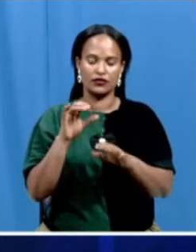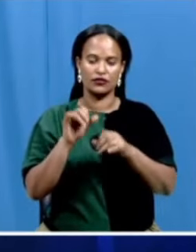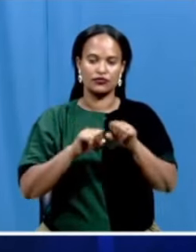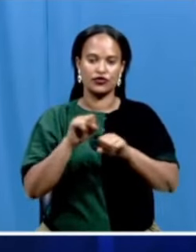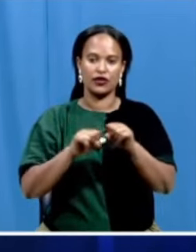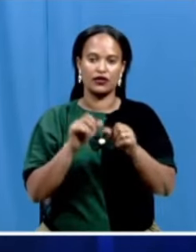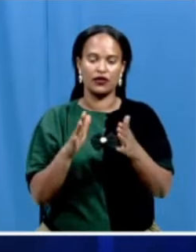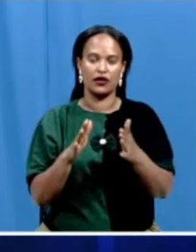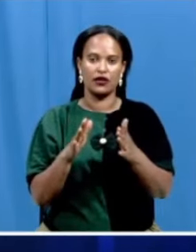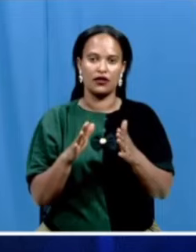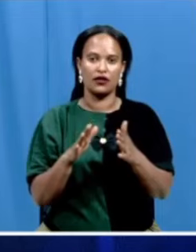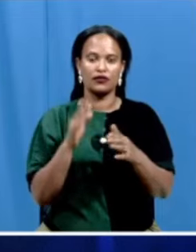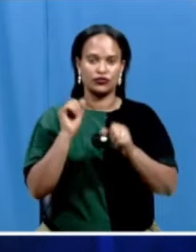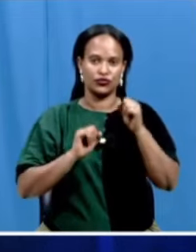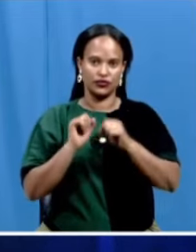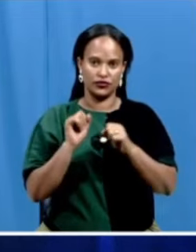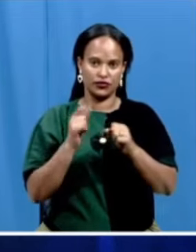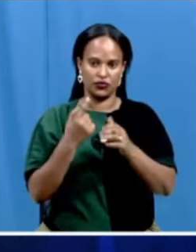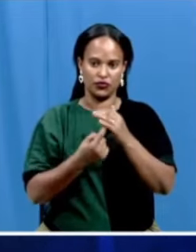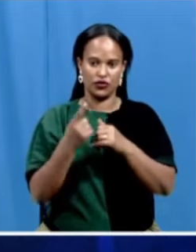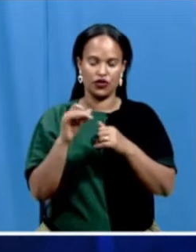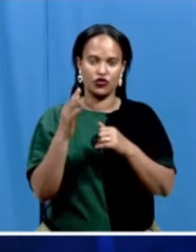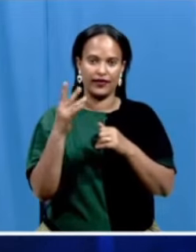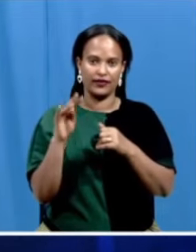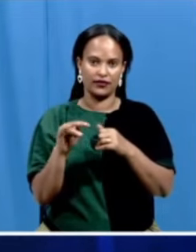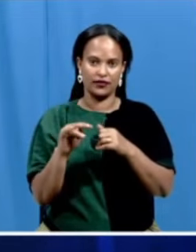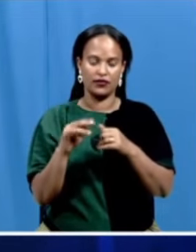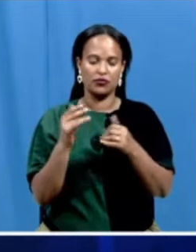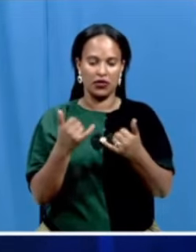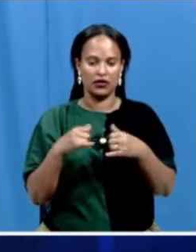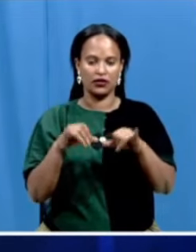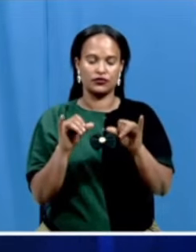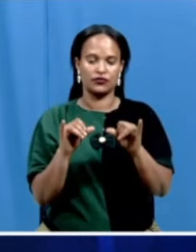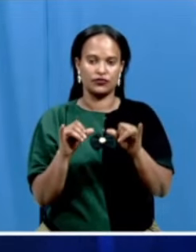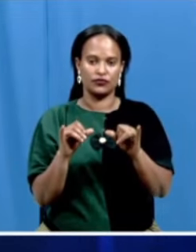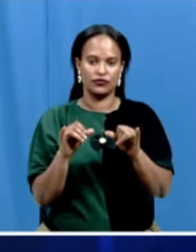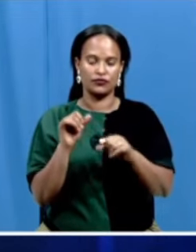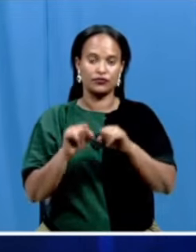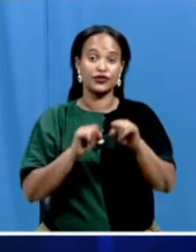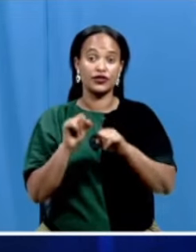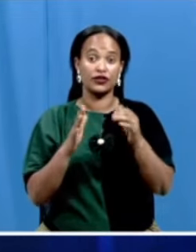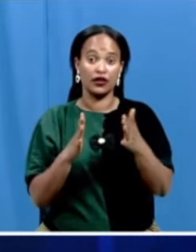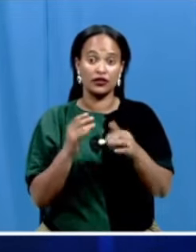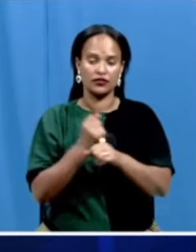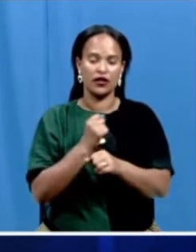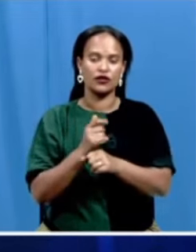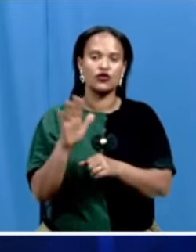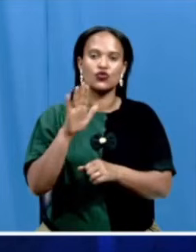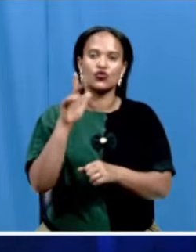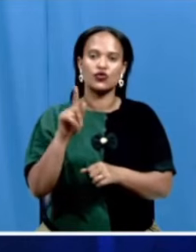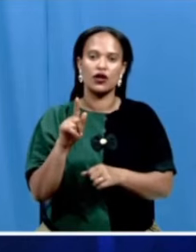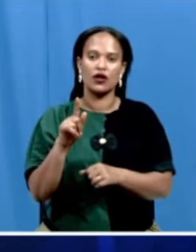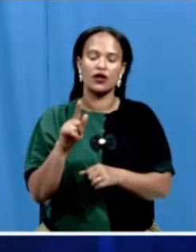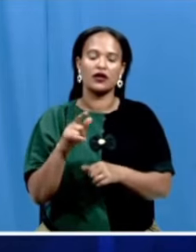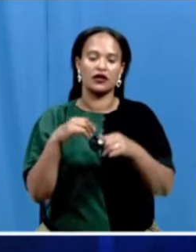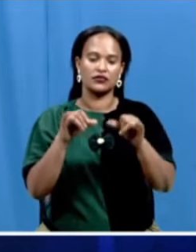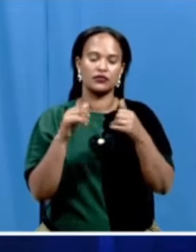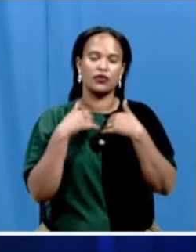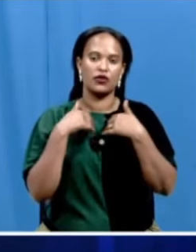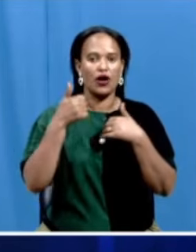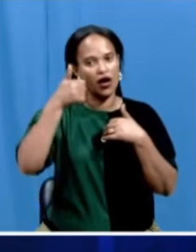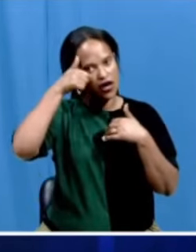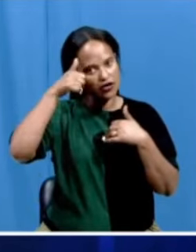ቅድድም ብሽክሌታ ብውድድር ውልቀ ክሮኖሜትር ሎማዓንቲ ቀፂሉ ተኻይዱ ብሽክሌተኛታት ስራሕቲ ንግዲ ጉና ድማ ደምቂዮም ውዒሎም ኣለዉ።